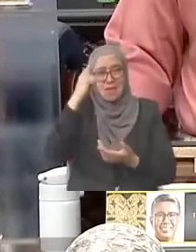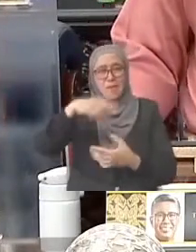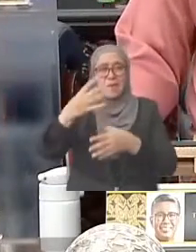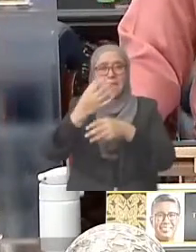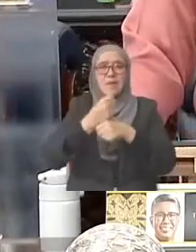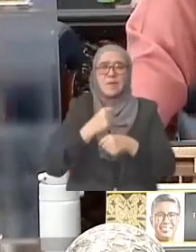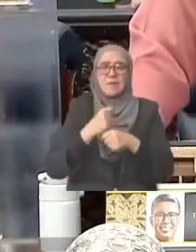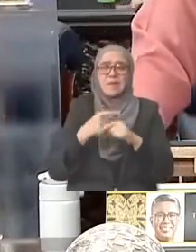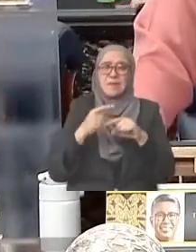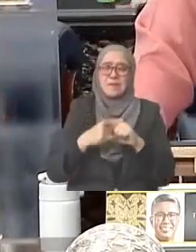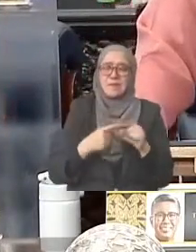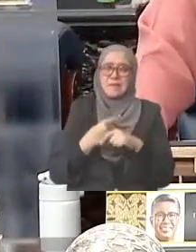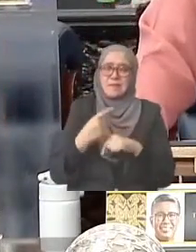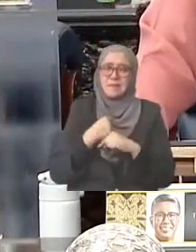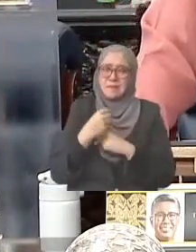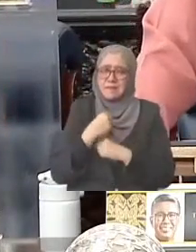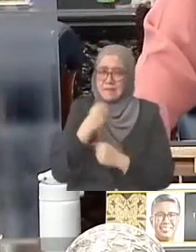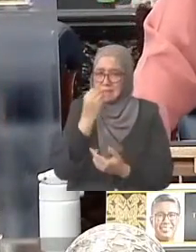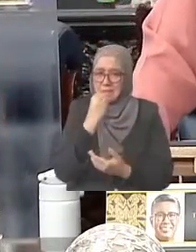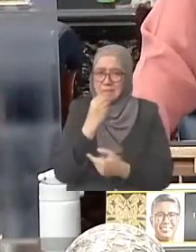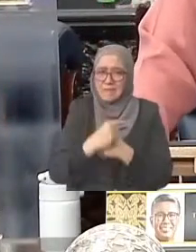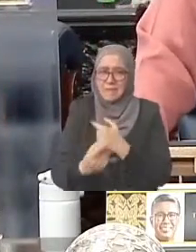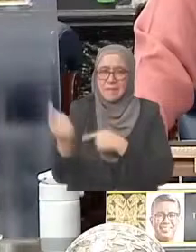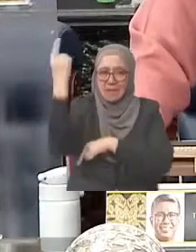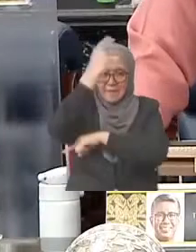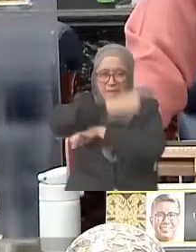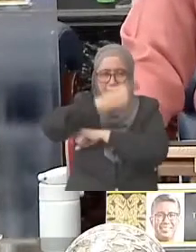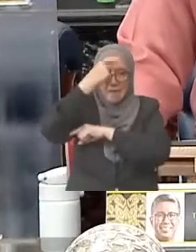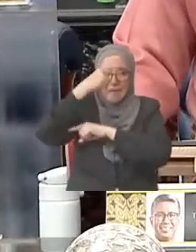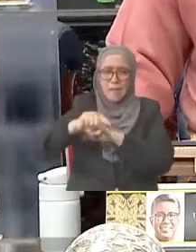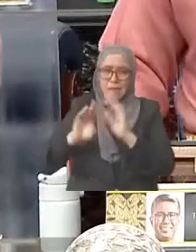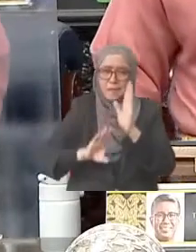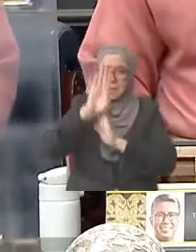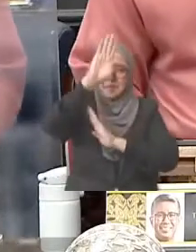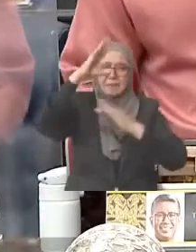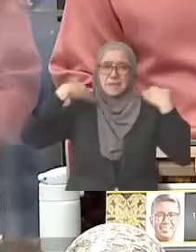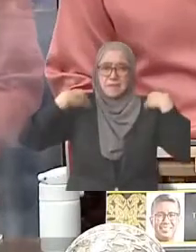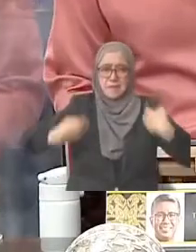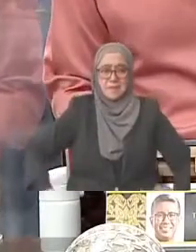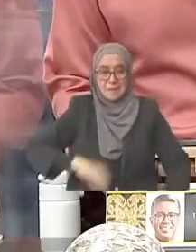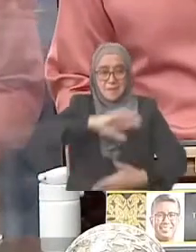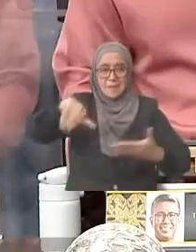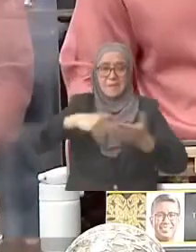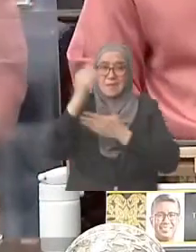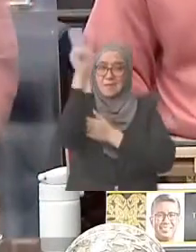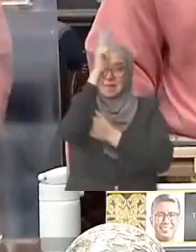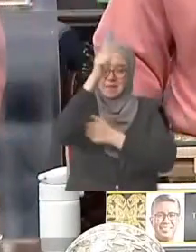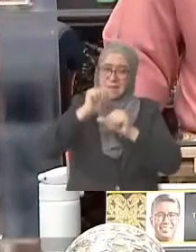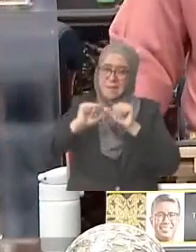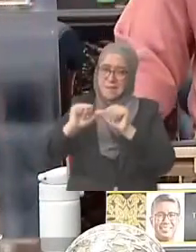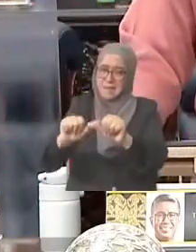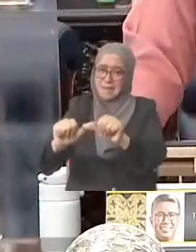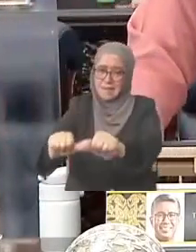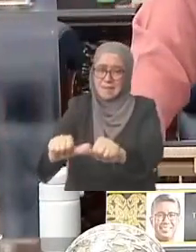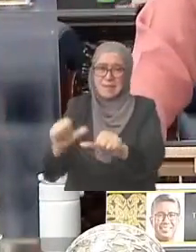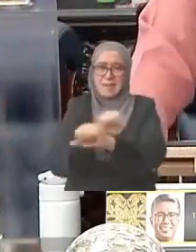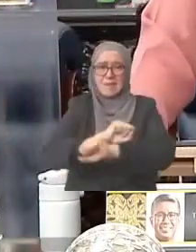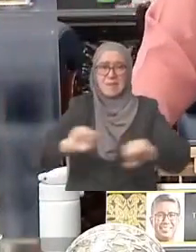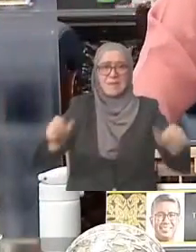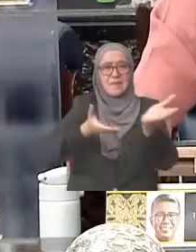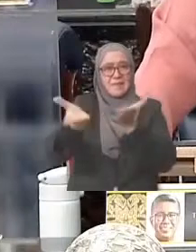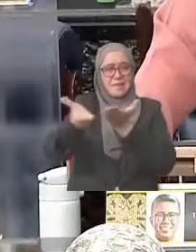khasiat harian demi pertumbuhan fisikal dan mental yang menyeluruh kerajaan akan meneruskan penyediaan bekalan susu harian